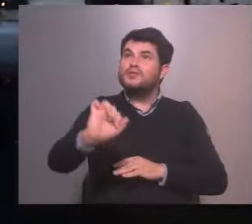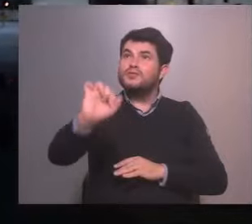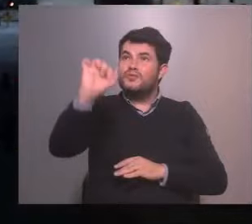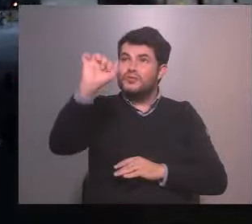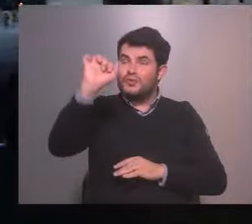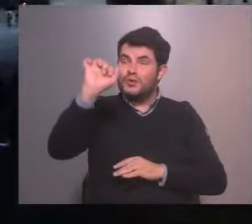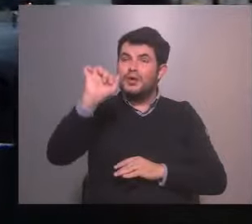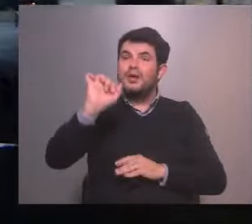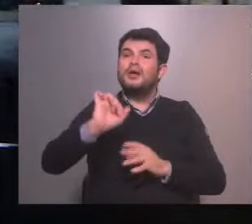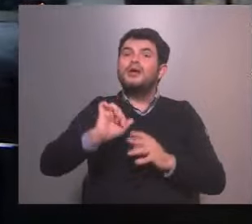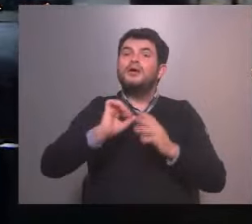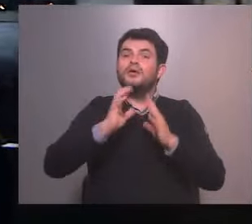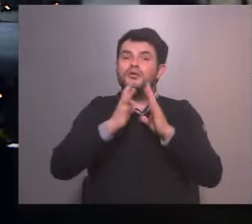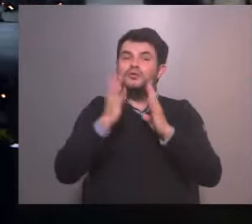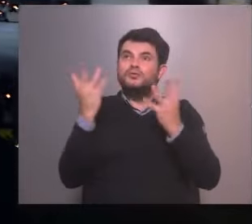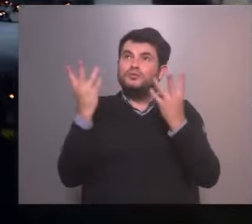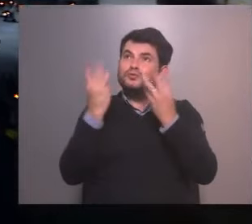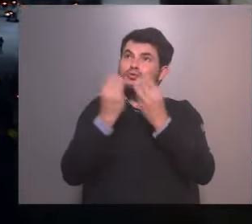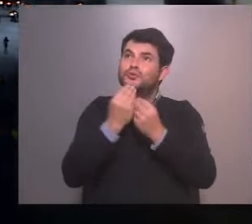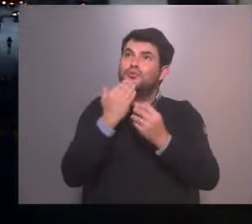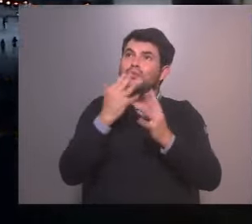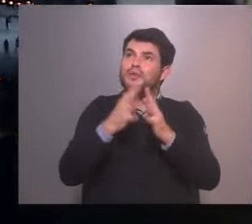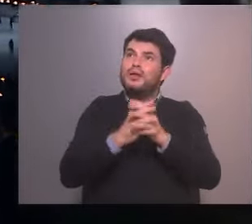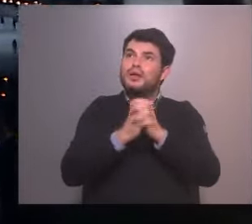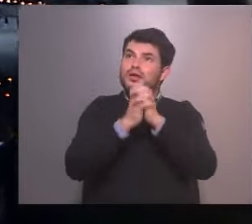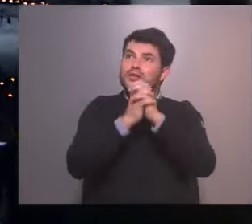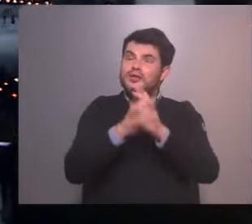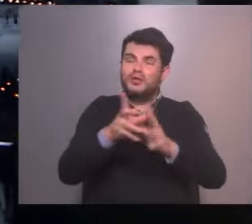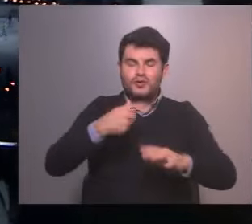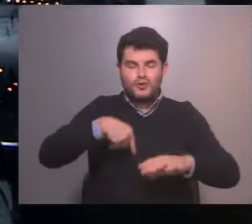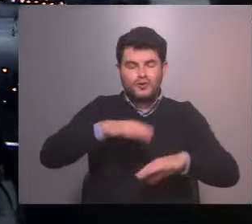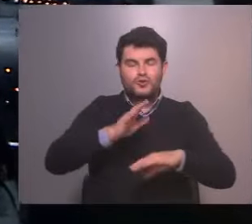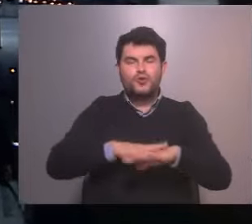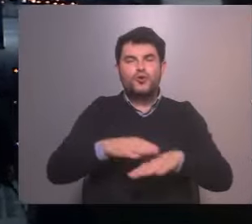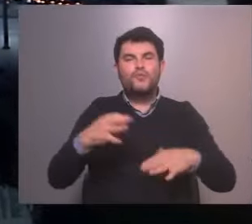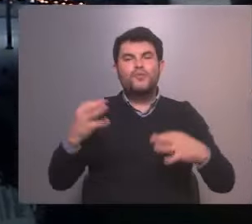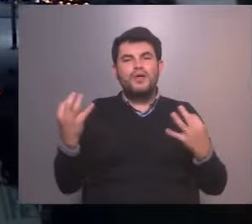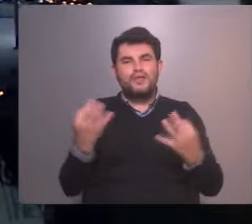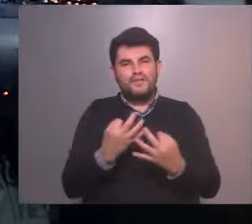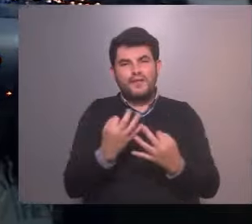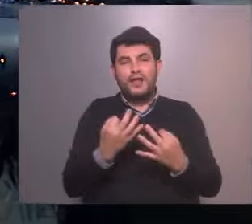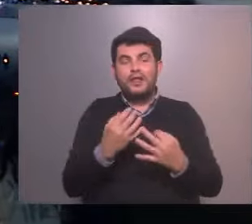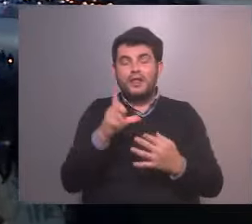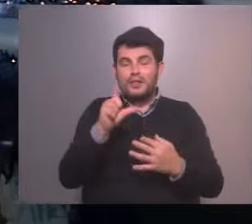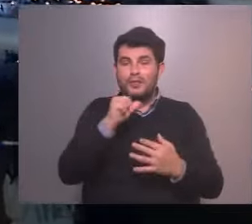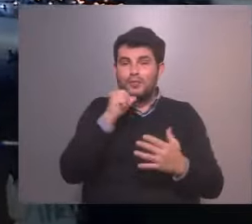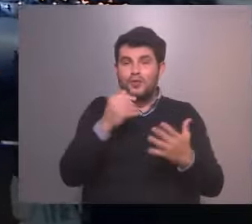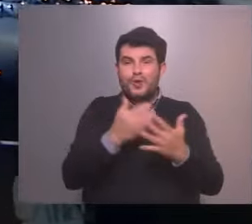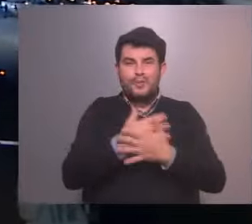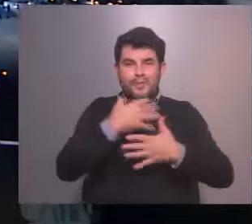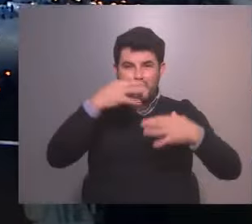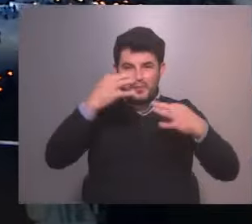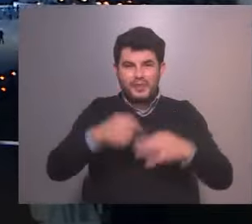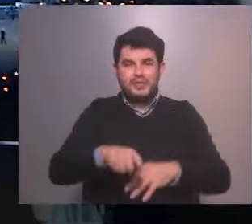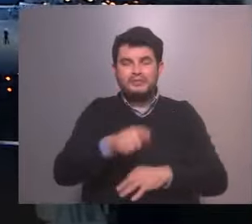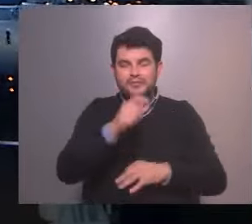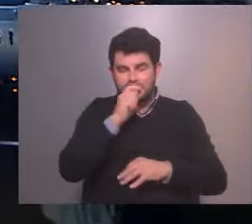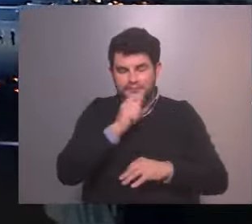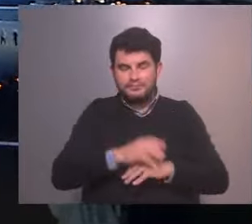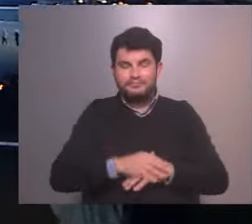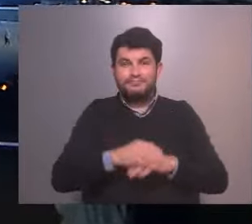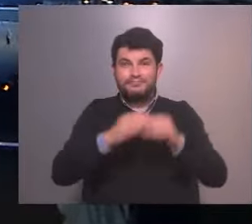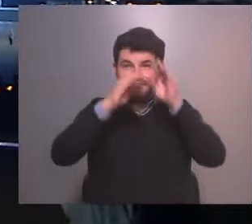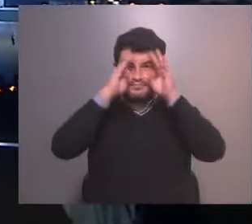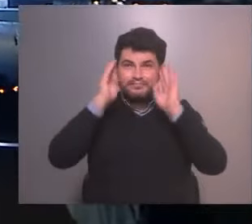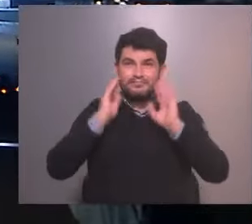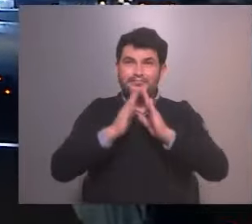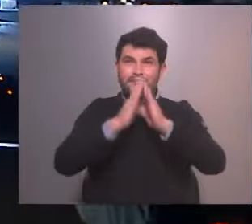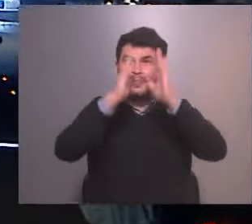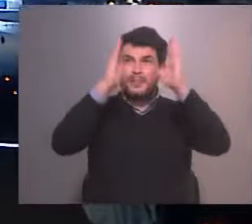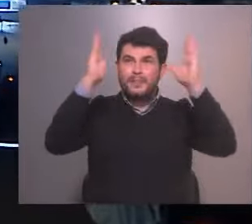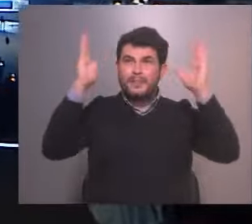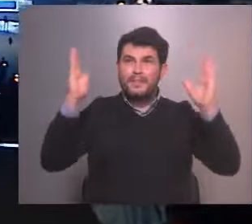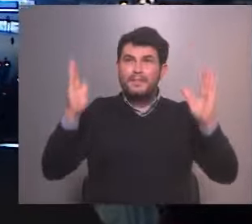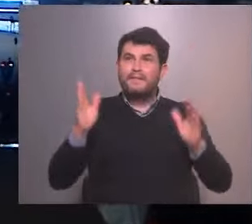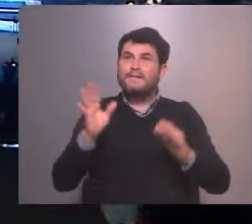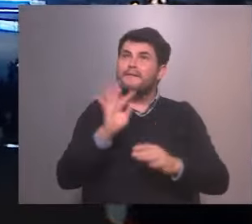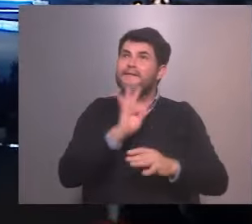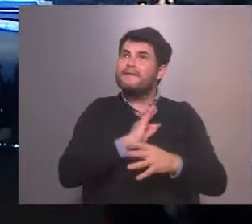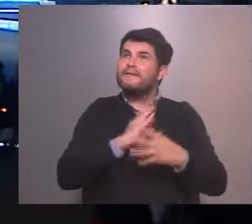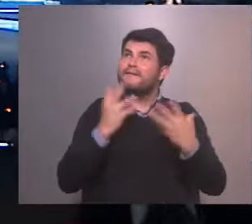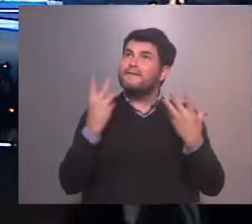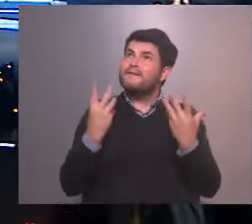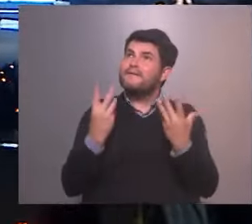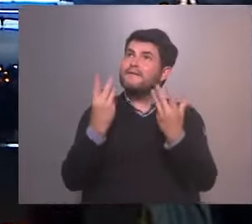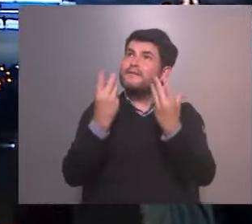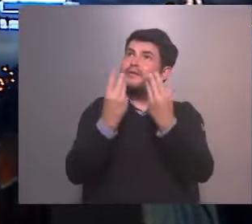Ave Maria, piena di grazia, il Signore è con te. Tu sei benedetta fra le donne e benedetto